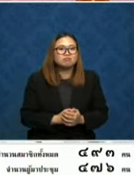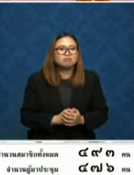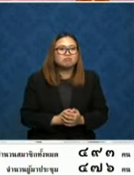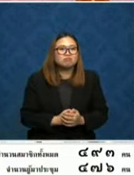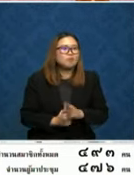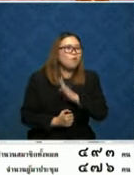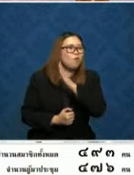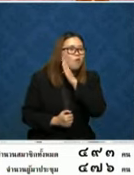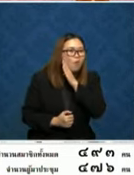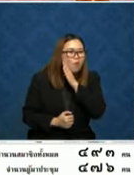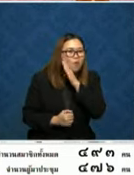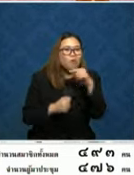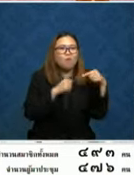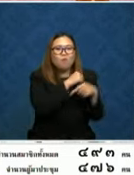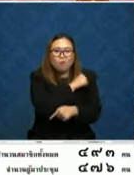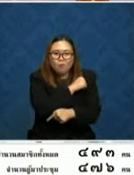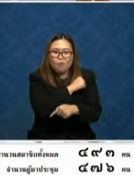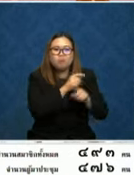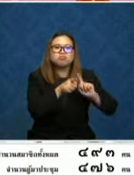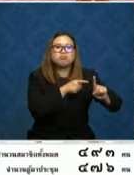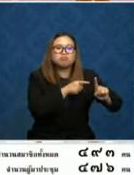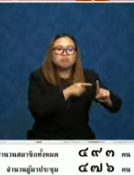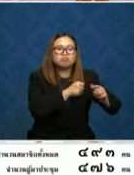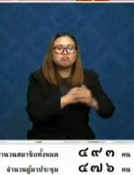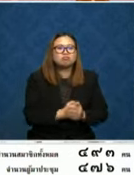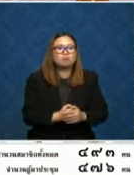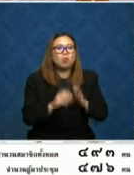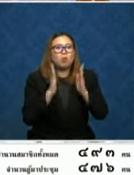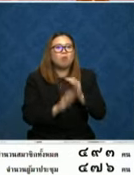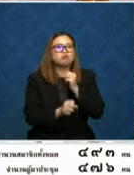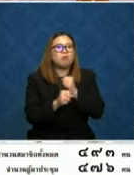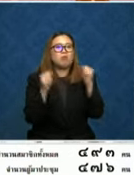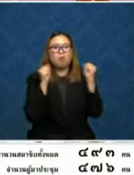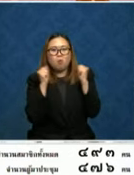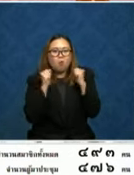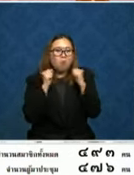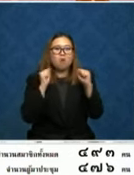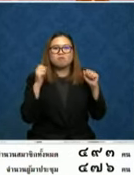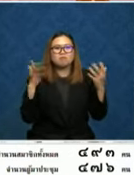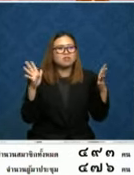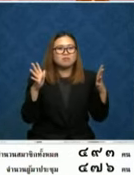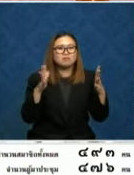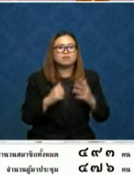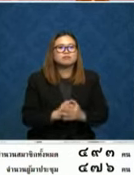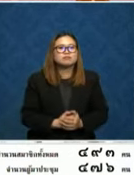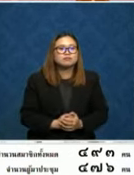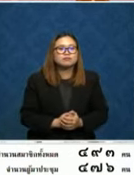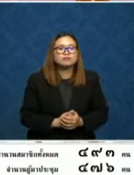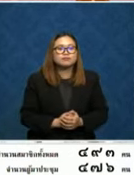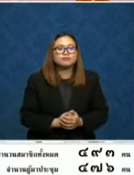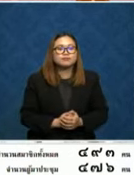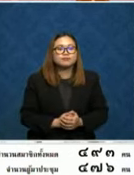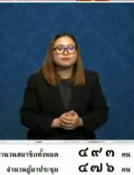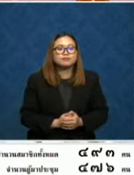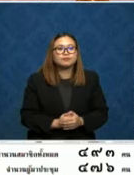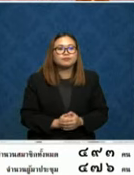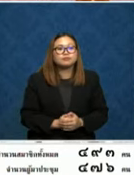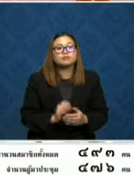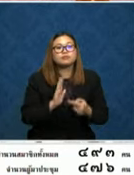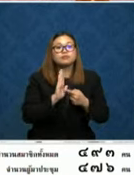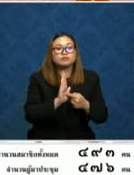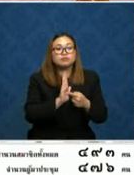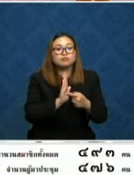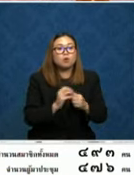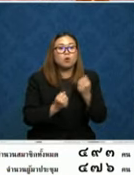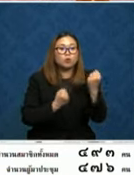เรื่องที่จะทำให้เจ้าหน้าที่เนี่ยเกรงกลัวหรือเข้มงวดมากขึ้นไม่มีนะครับอีกเคสหนึ่งที่เป็นข่าวที่ผ่านมานะครับรถนำเข้าอิส